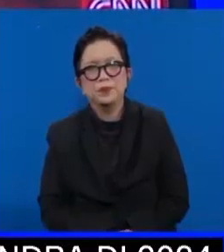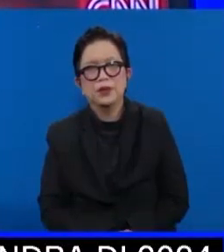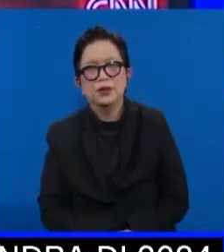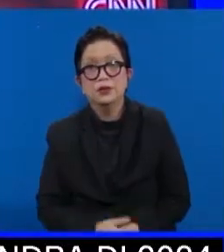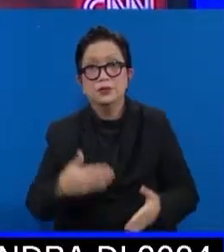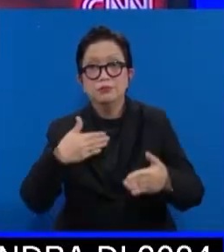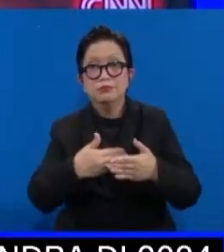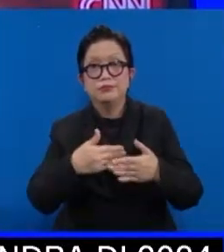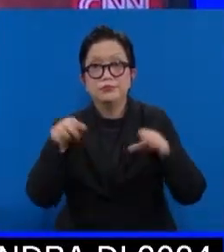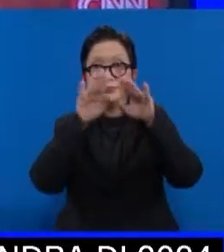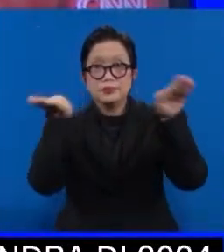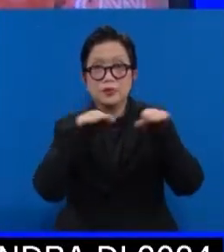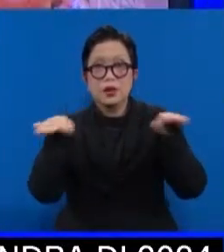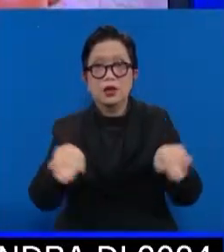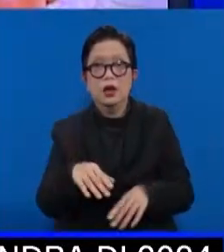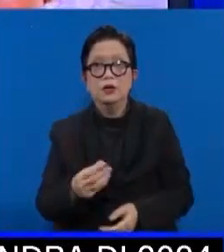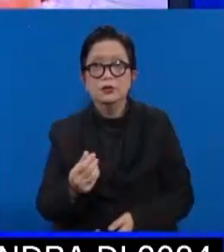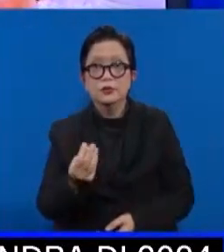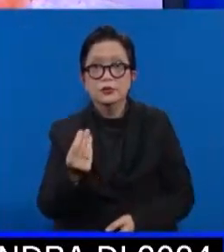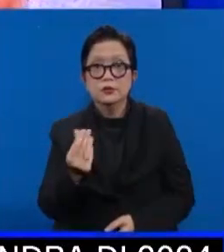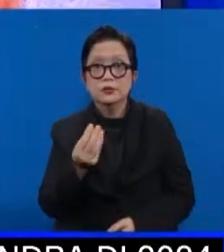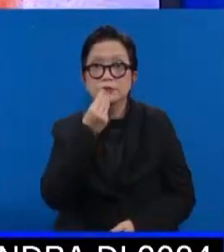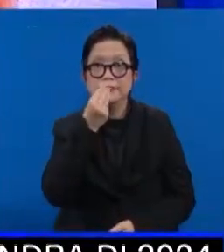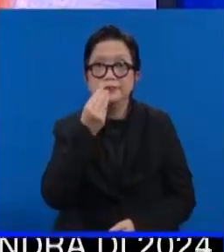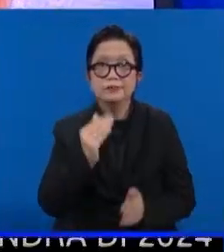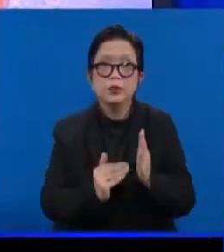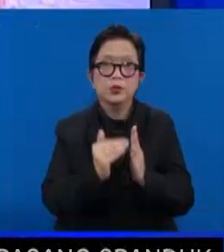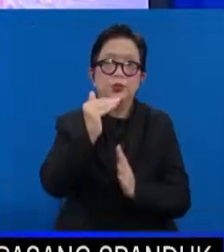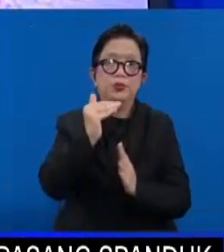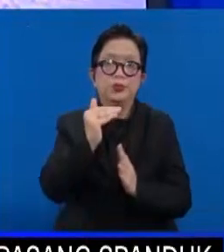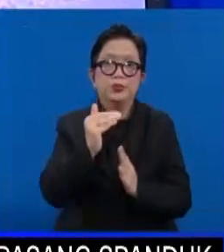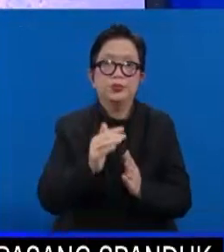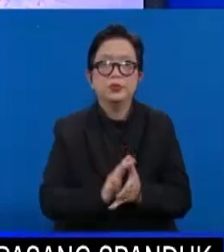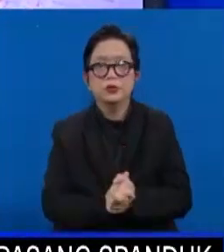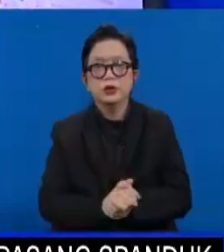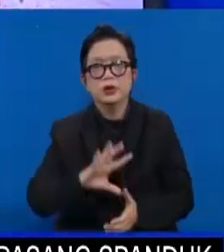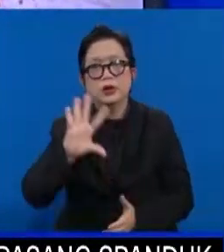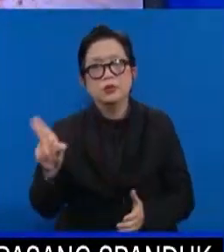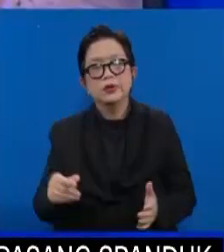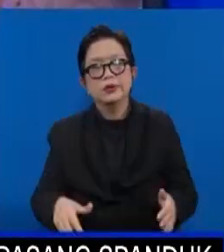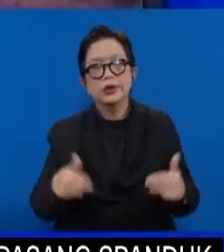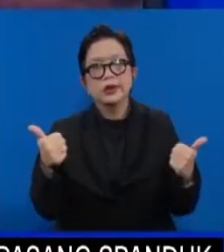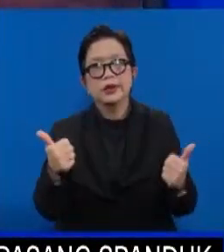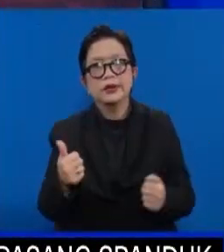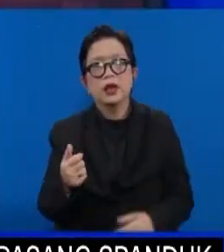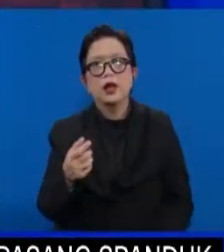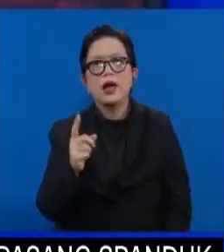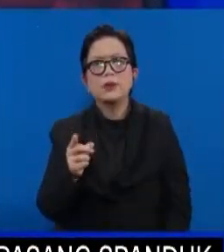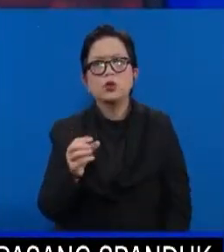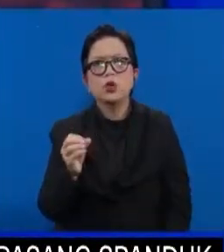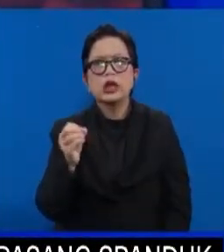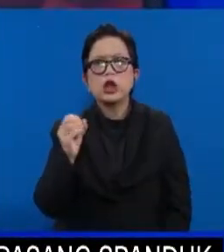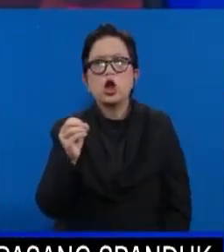Jelang Natal, harga kebutuhan pokok mulai merangkak naik di Pasar Gudang Tiga Raksa Kabupaten Tangerang. Kenaikan tertinggi terjadi pada telur ayam